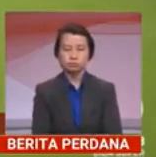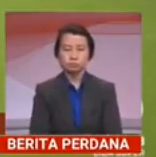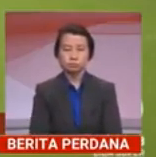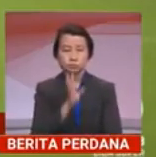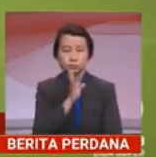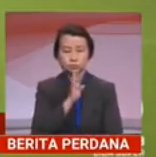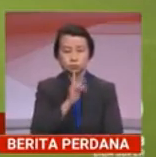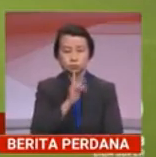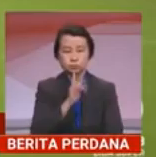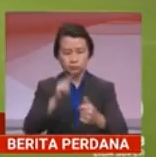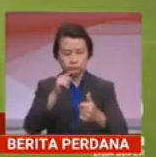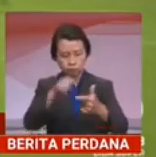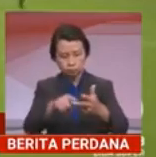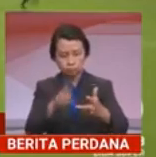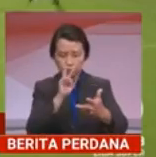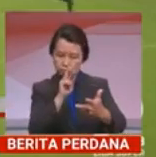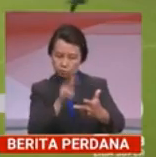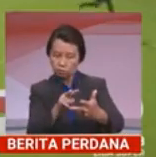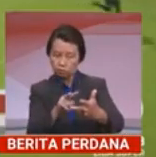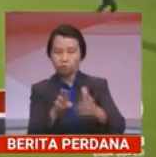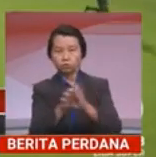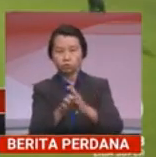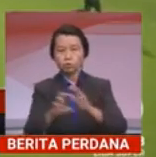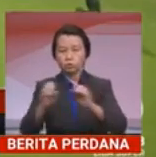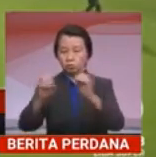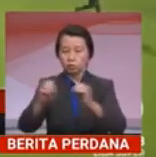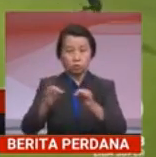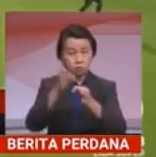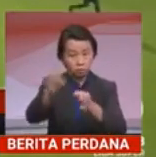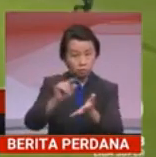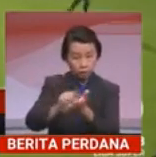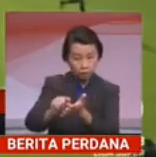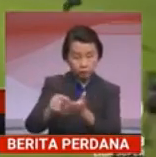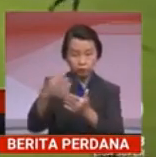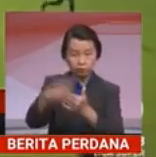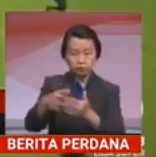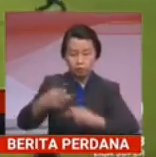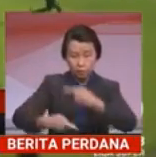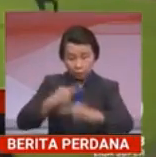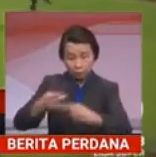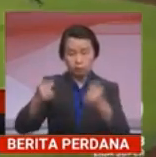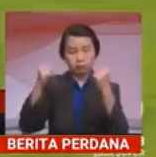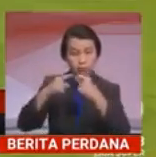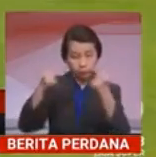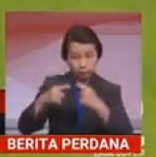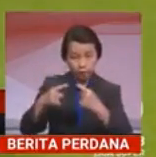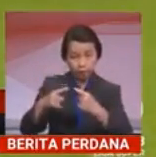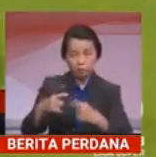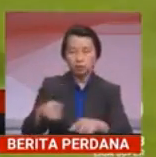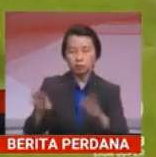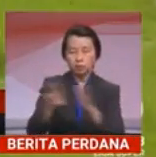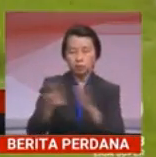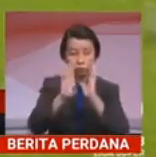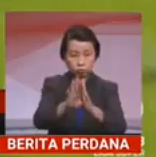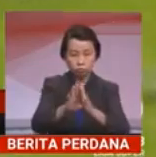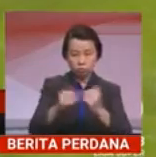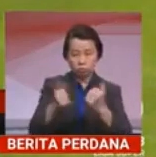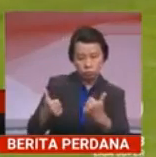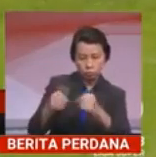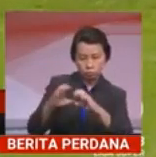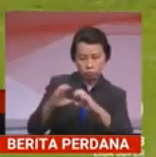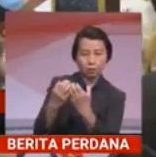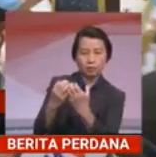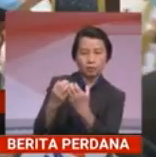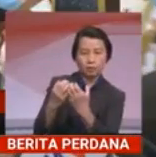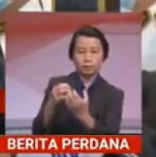Katanya, pelbagai aspek perlu diteliti antaranya tiada penangguhan gaji selepas proses penswastaan sebagai bukti kestabilan sebuah